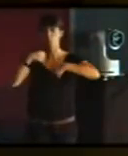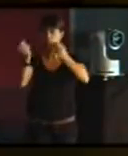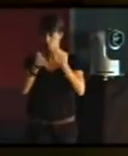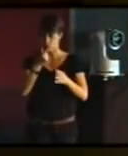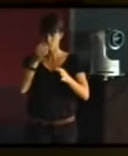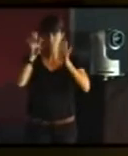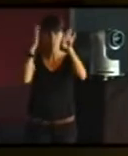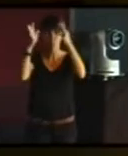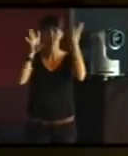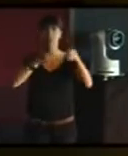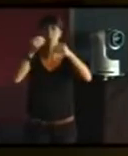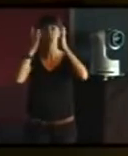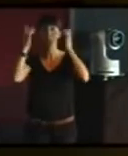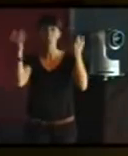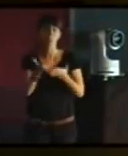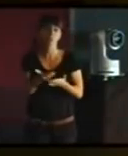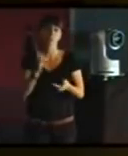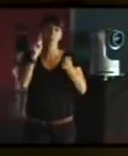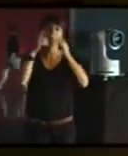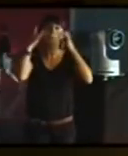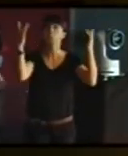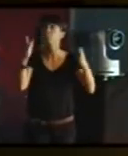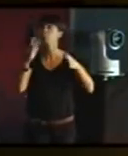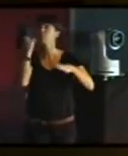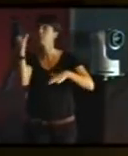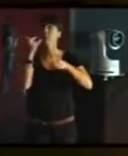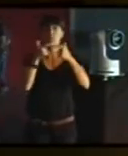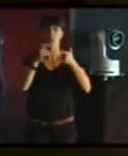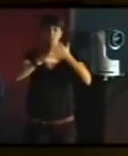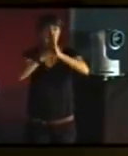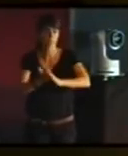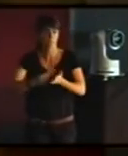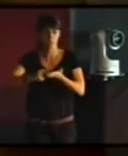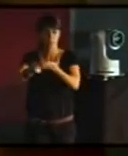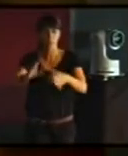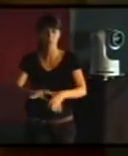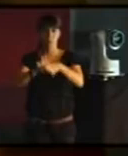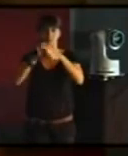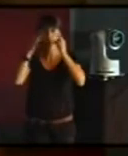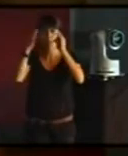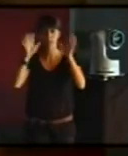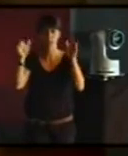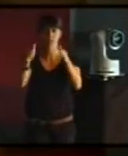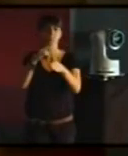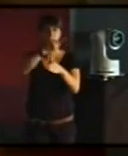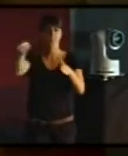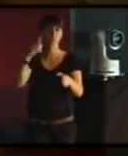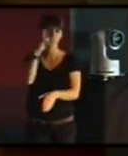et d'ouverture. Donc, voilà. Gabi, vous voulez réagir aussi. Oui, je voudrais d'abord